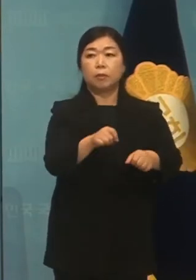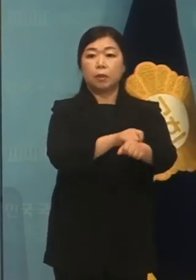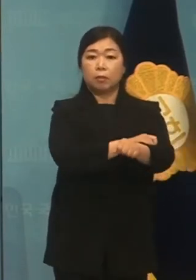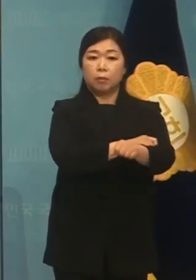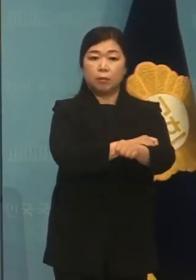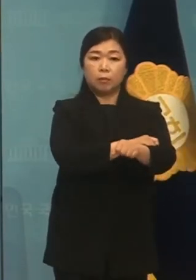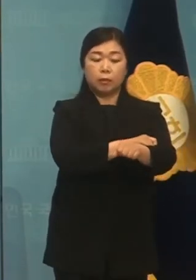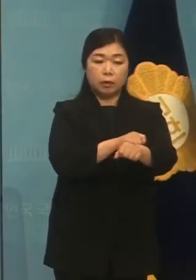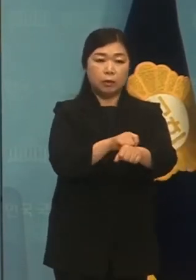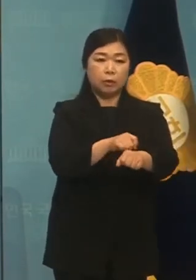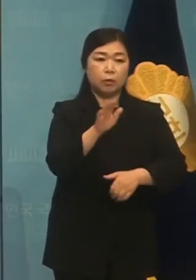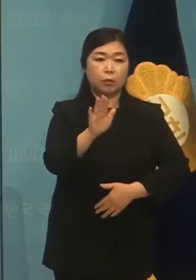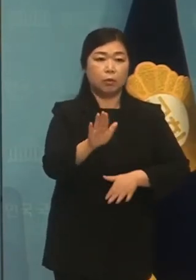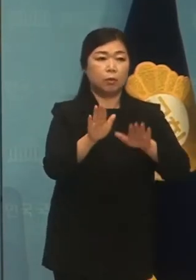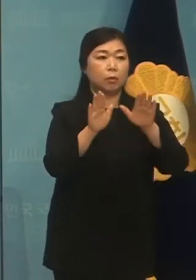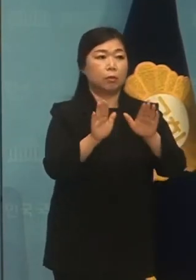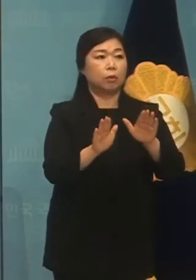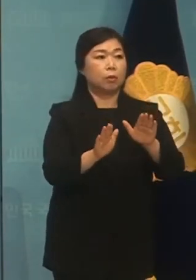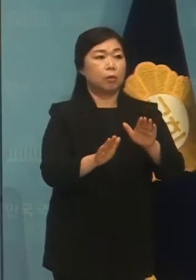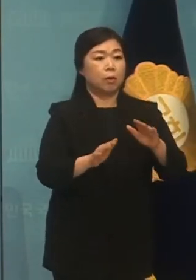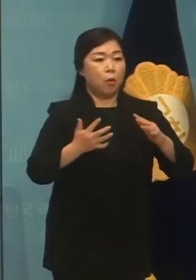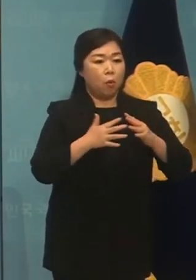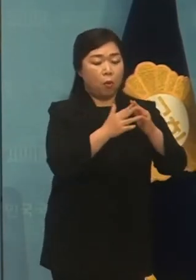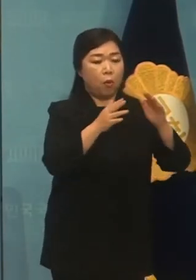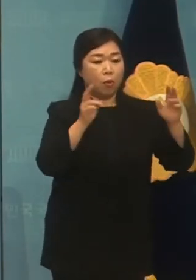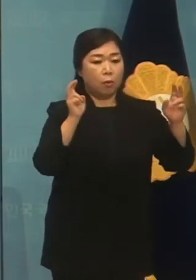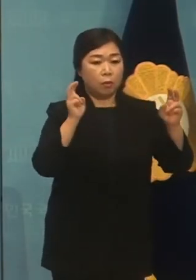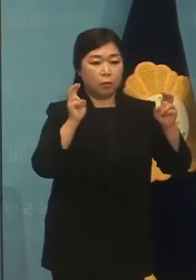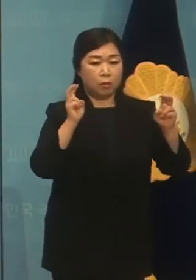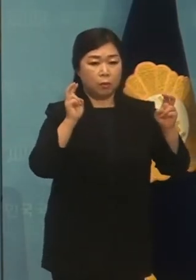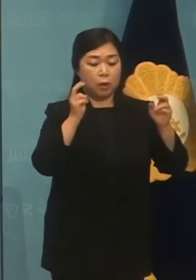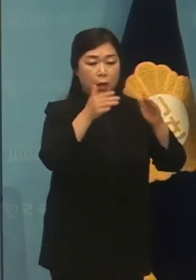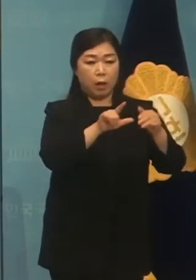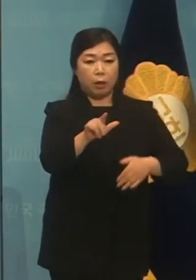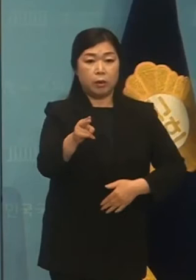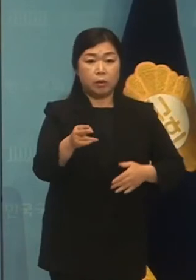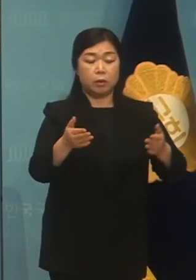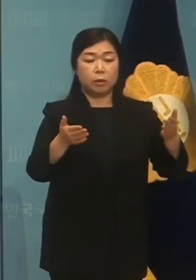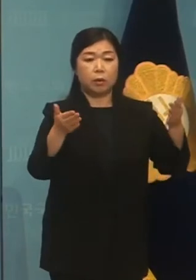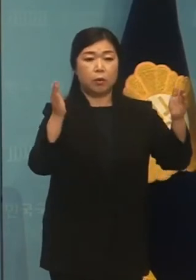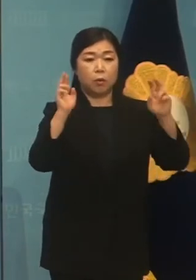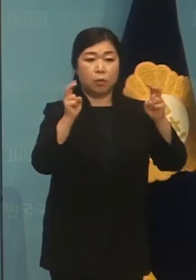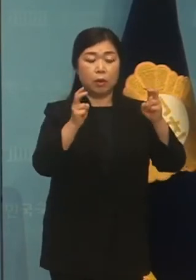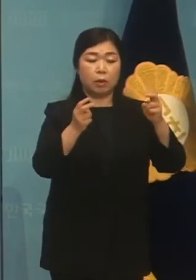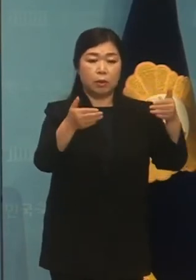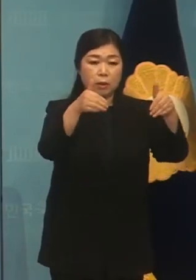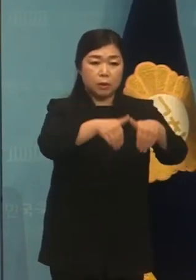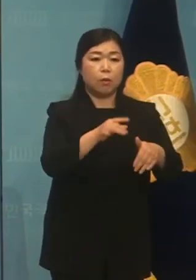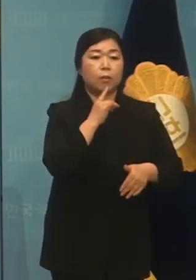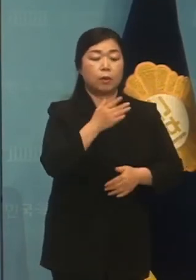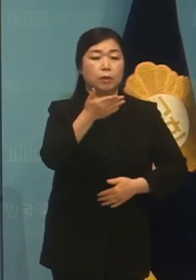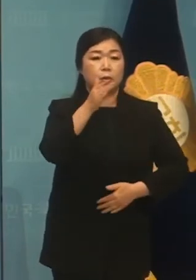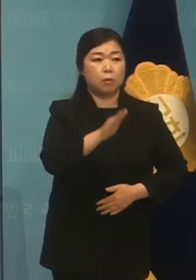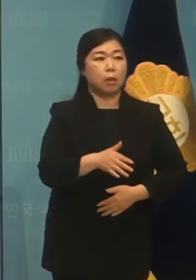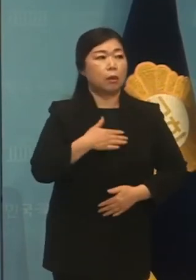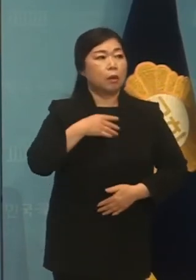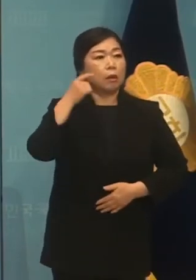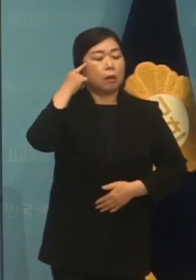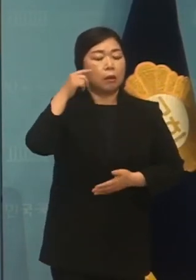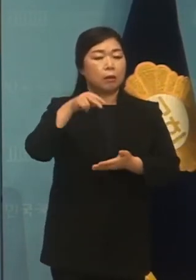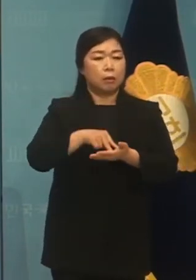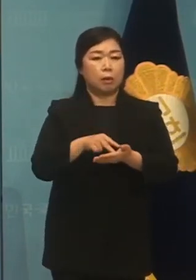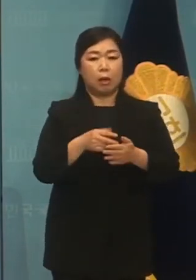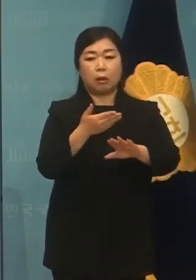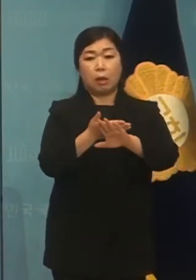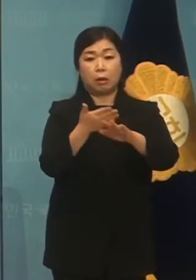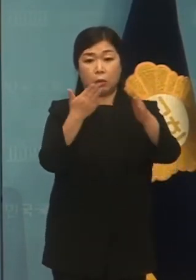특히 이번에는 공사 직원만 얘기가 나왔지만 저는 사실 이 부분은